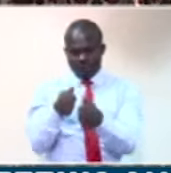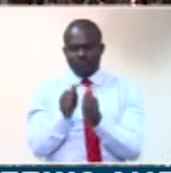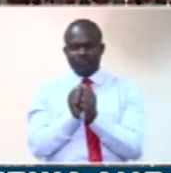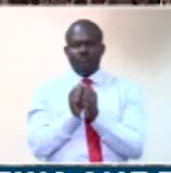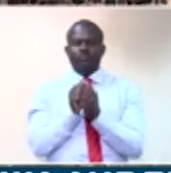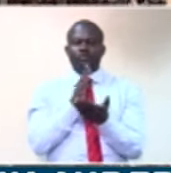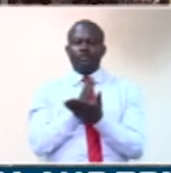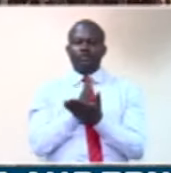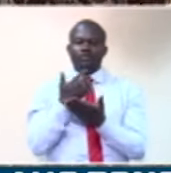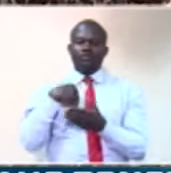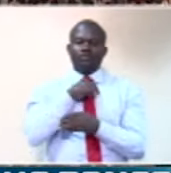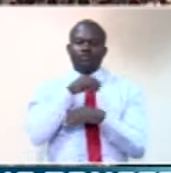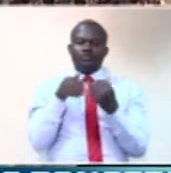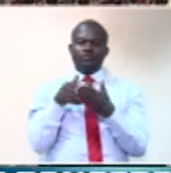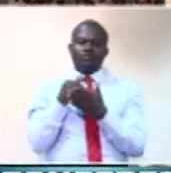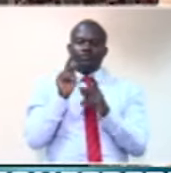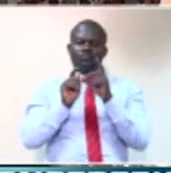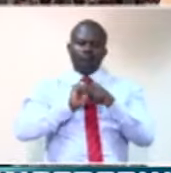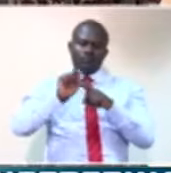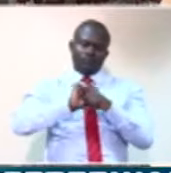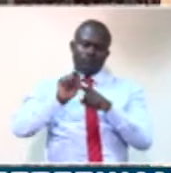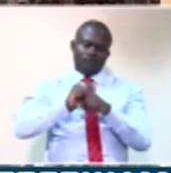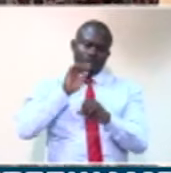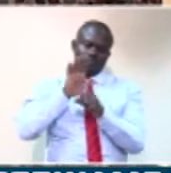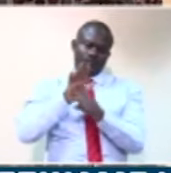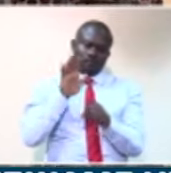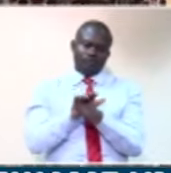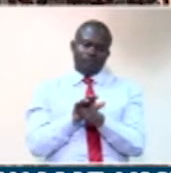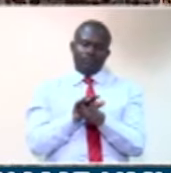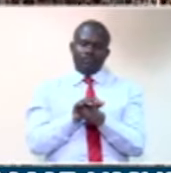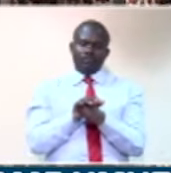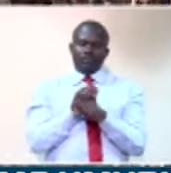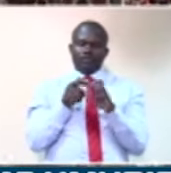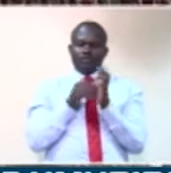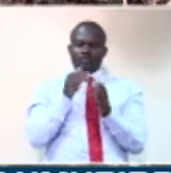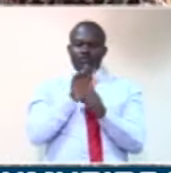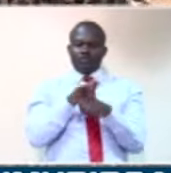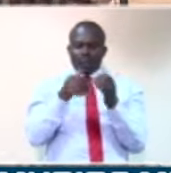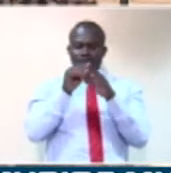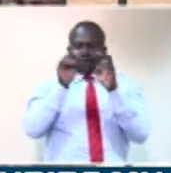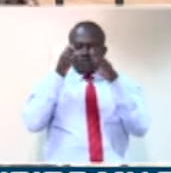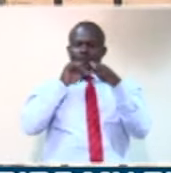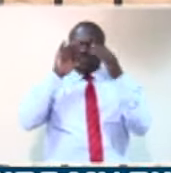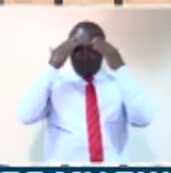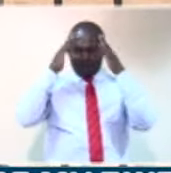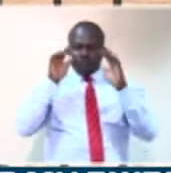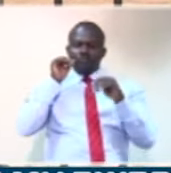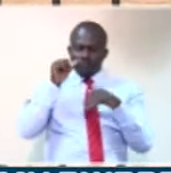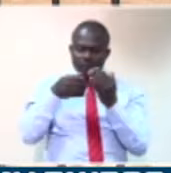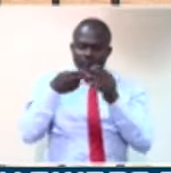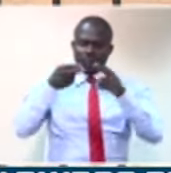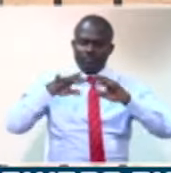Nuko abantu bahugurwa kenshi cyane ko umuntu atazi neje uko bizaba